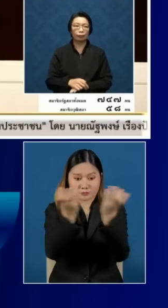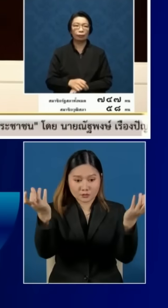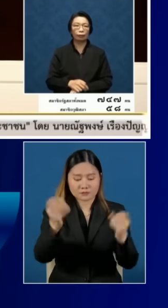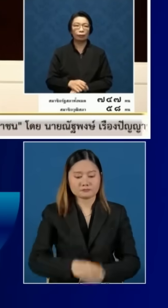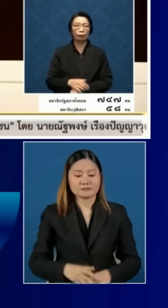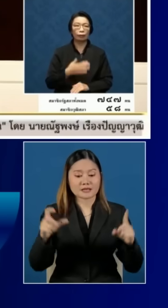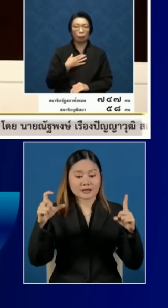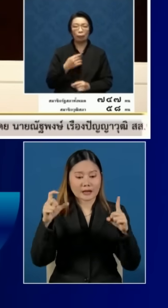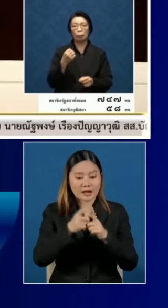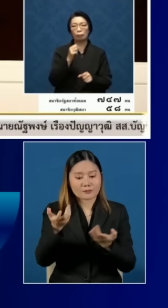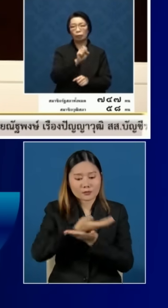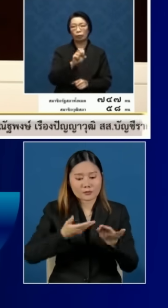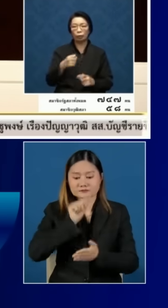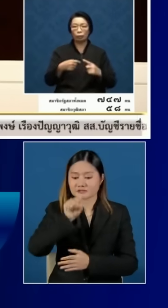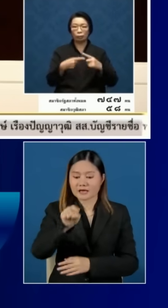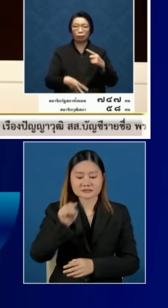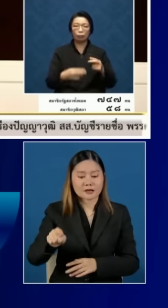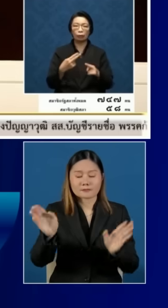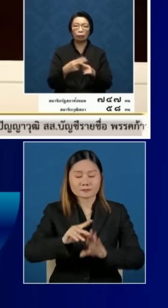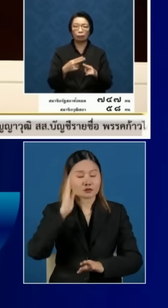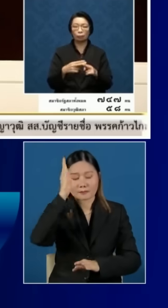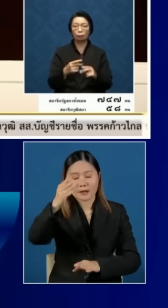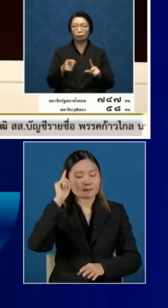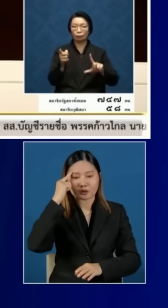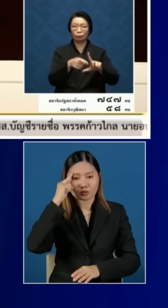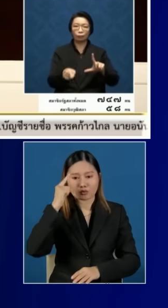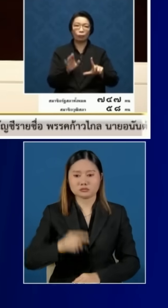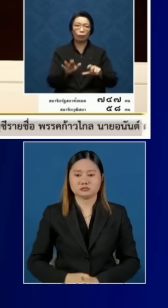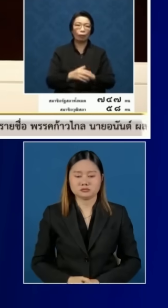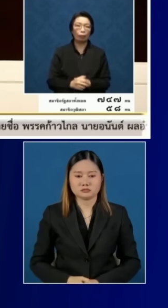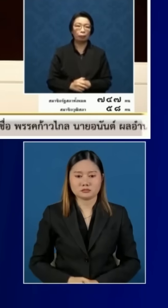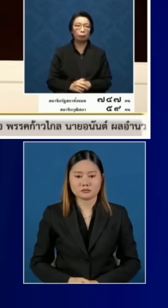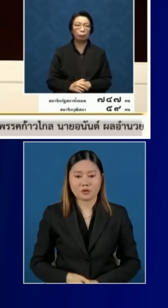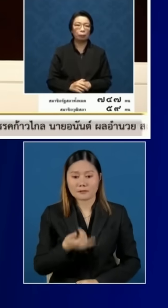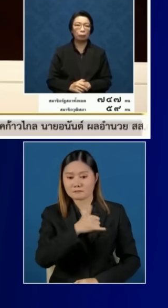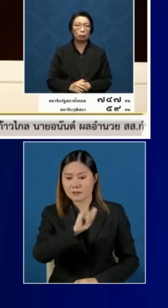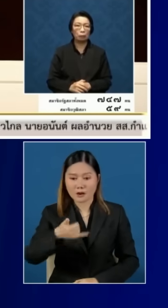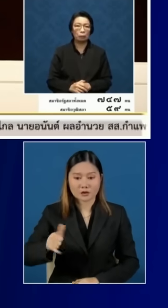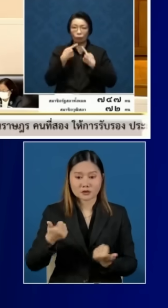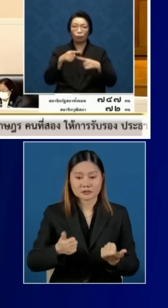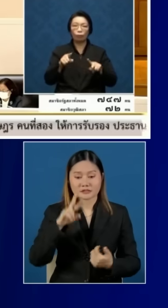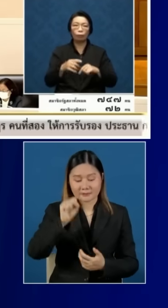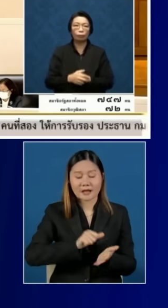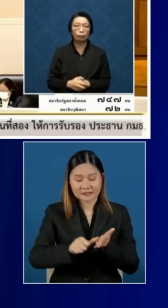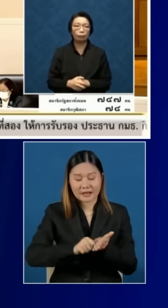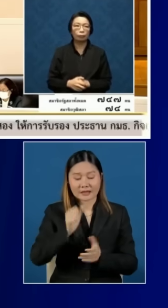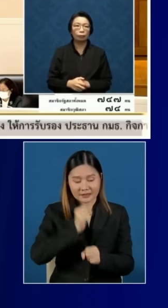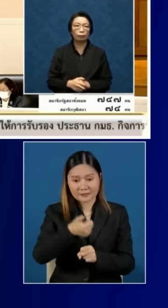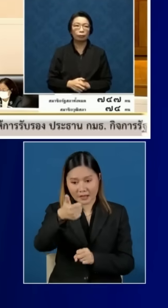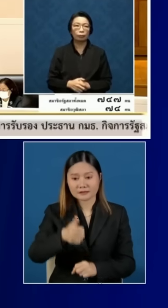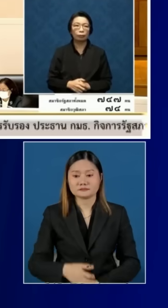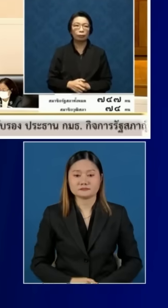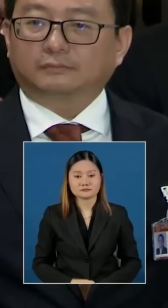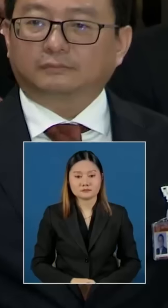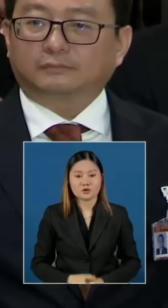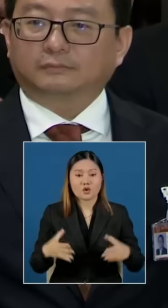คำวินิจฉัยหรือจะมีคำสั่งอย่างใดในอนาคตซึ่งความไม่แน่นอนตรงนี้สภาเราสามารถจัดการ นี่ฮะคุณผู้ชมครับพ